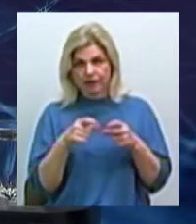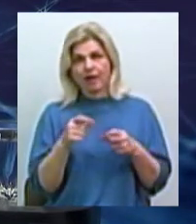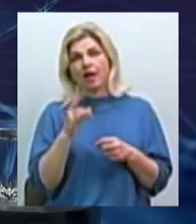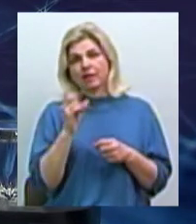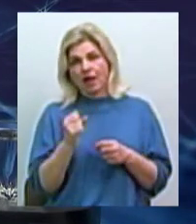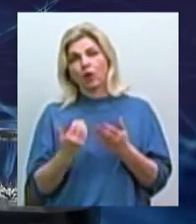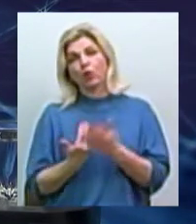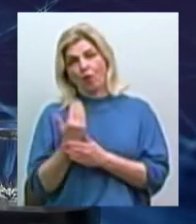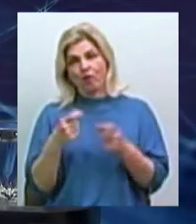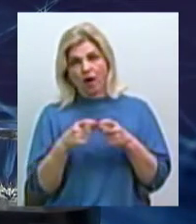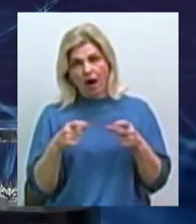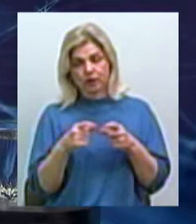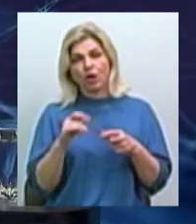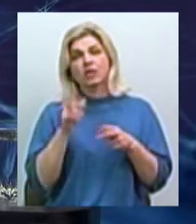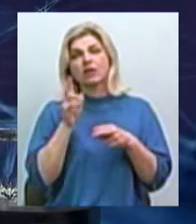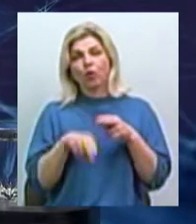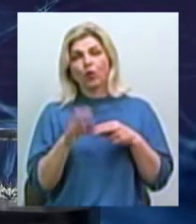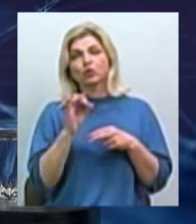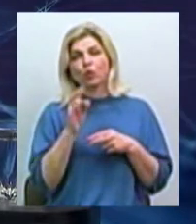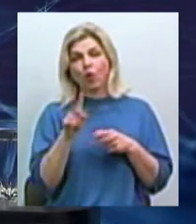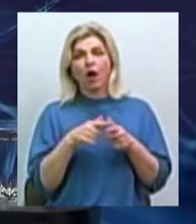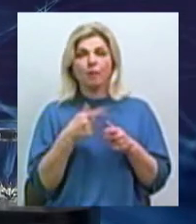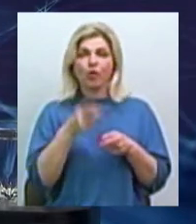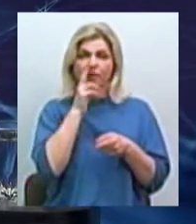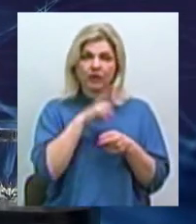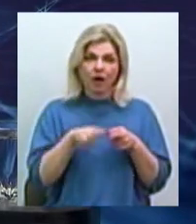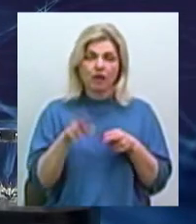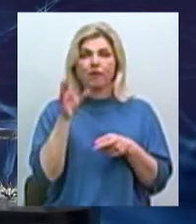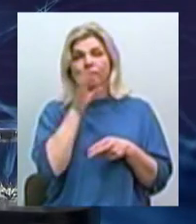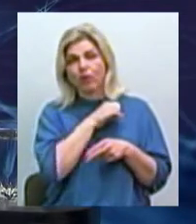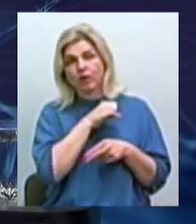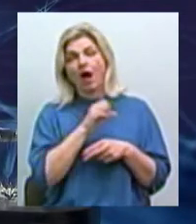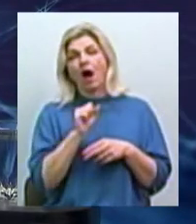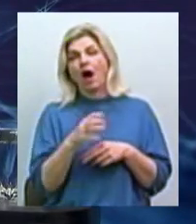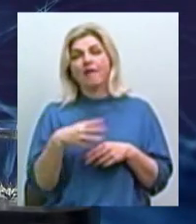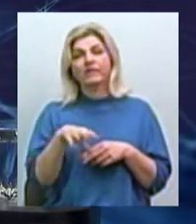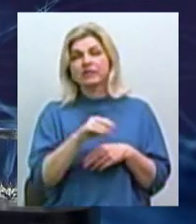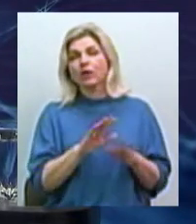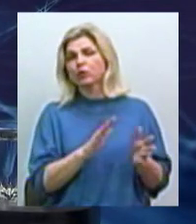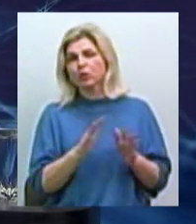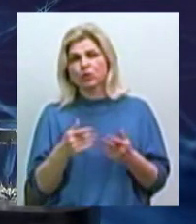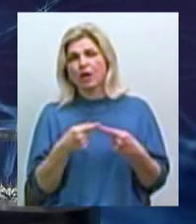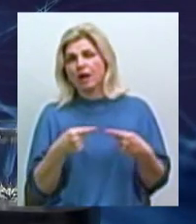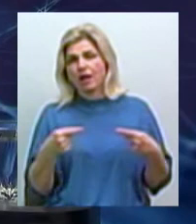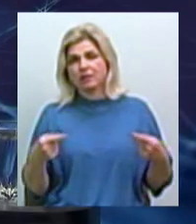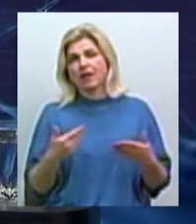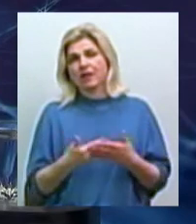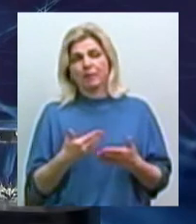по закінченню терміну або втрата, або викрадення. А всі останні випадки, такі як,